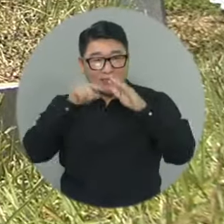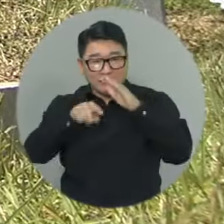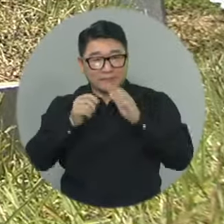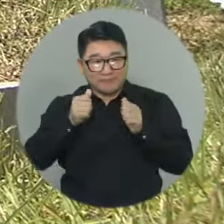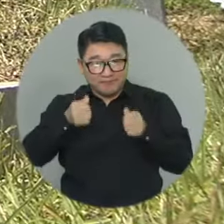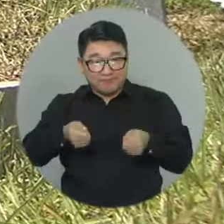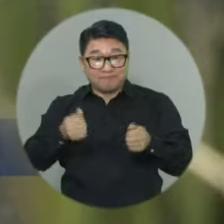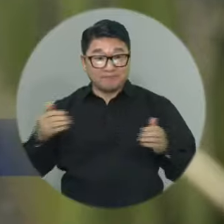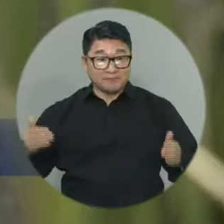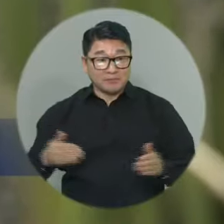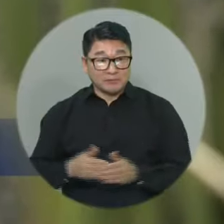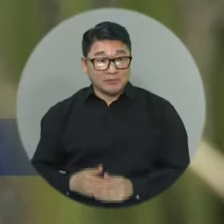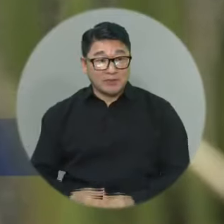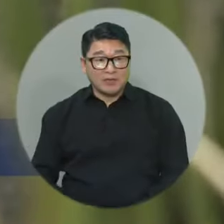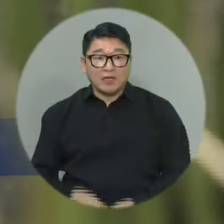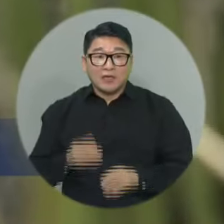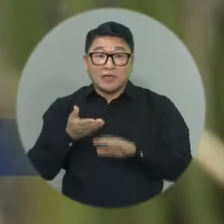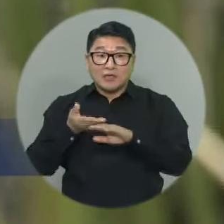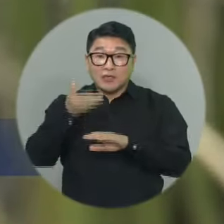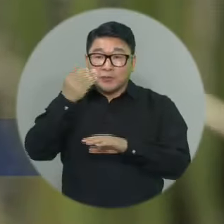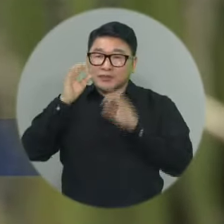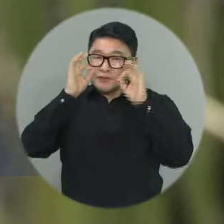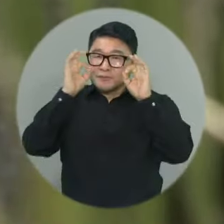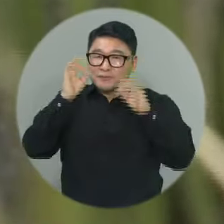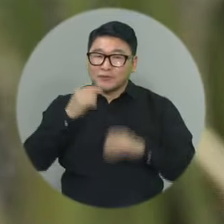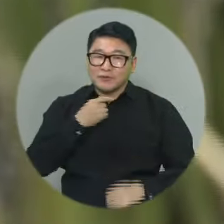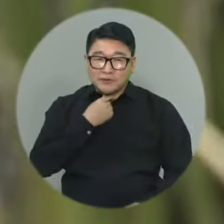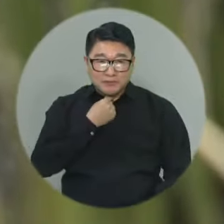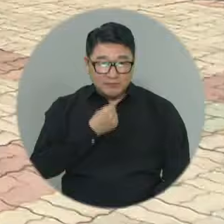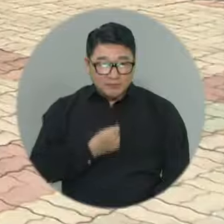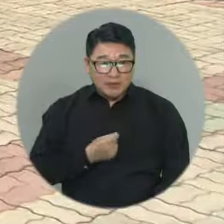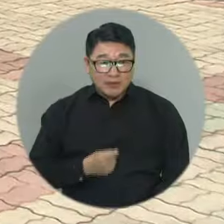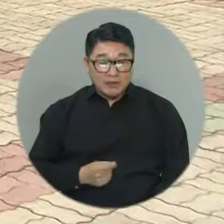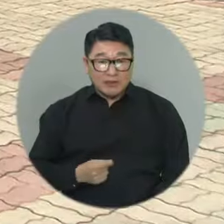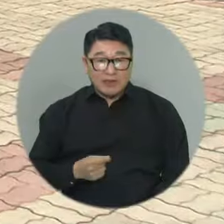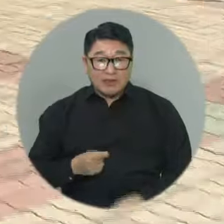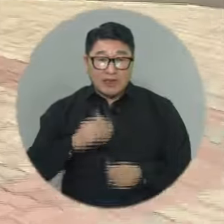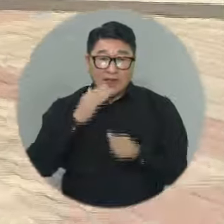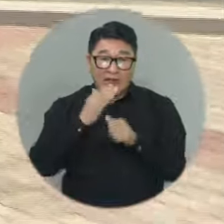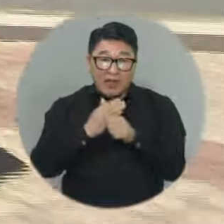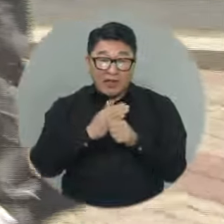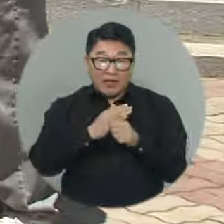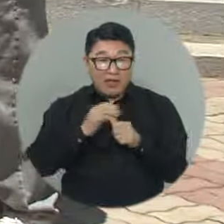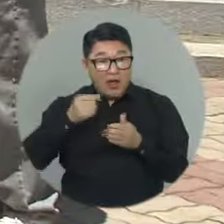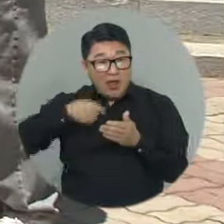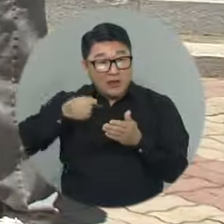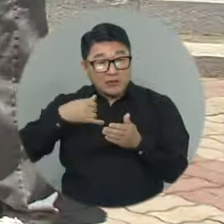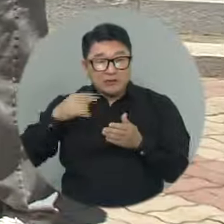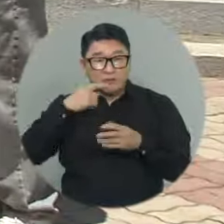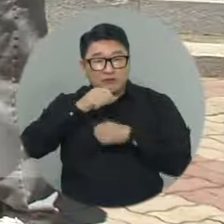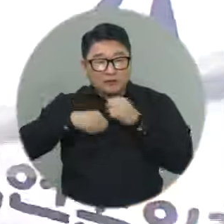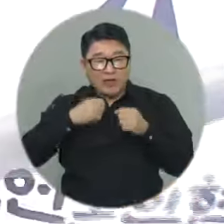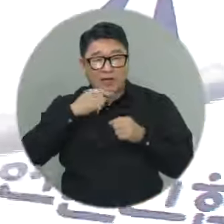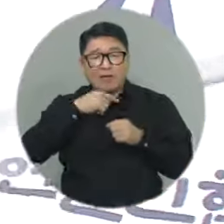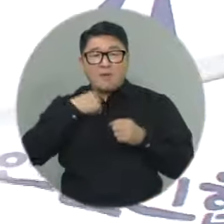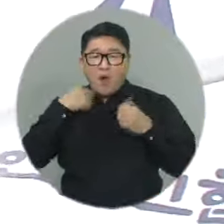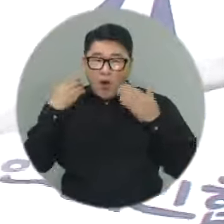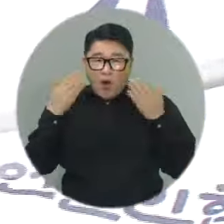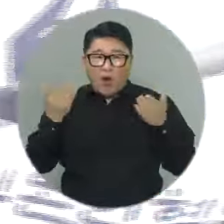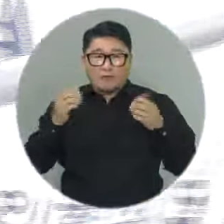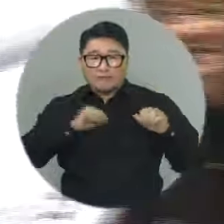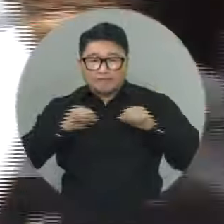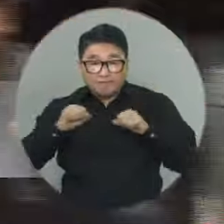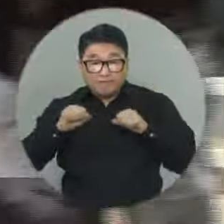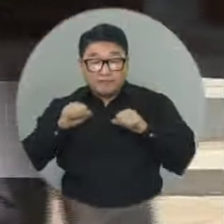기렸습니다. 선배님, 보고 싶습니다. 해직 언론인들은 민주주의를 위해 목숨 걸고 투쟁한